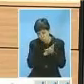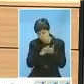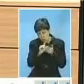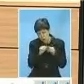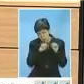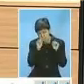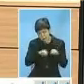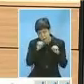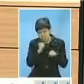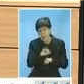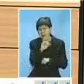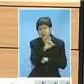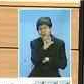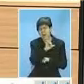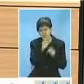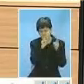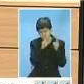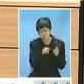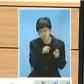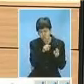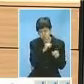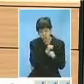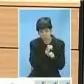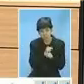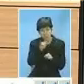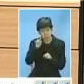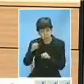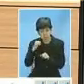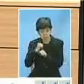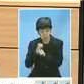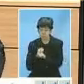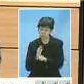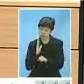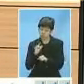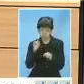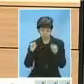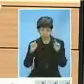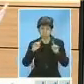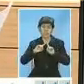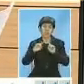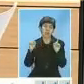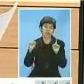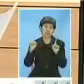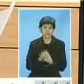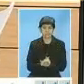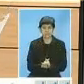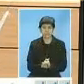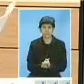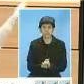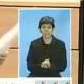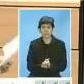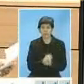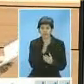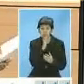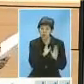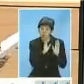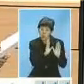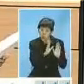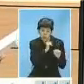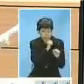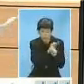ผมกำลังจะบอกท่านว่างานศาลค้างกับเรื่องความยุติธรรมนี่มันคนละเรื่องเลยนะครับถ้าค้